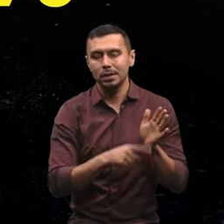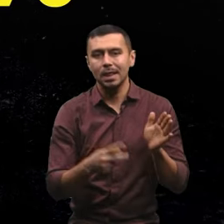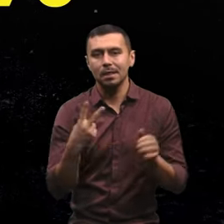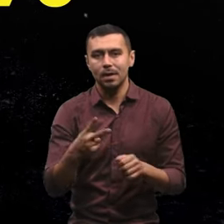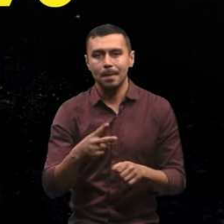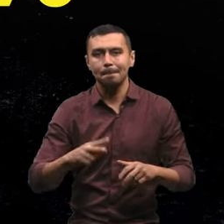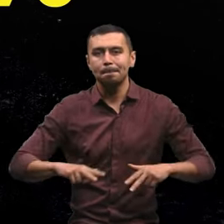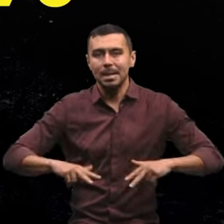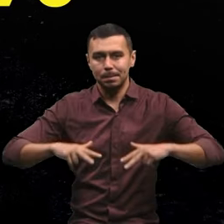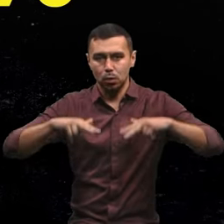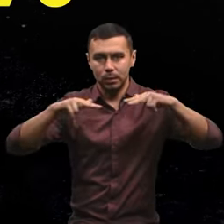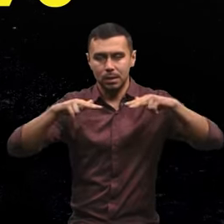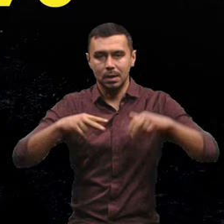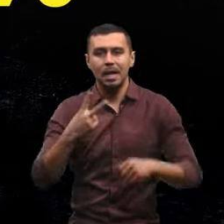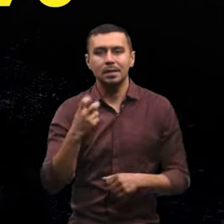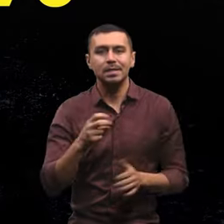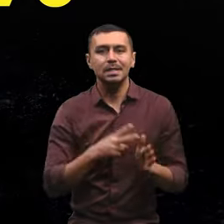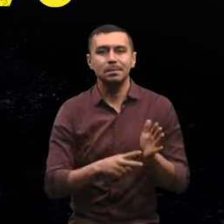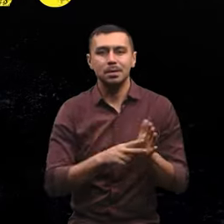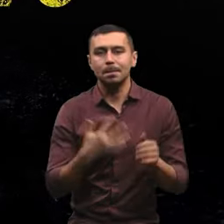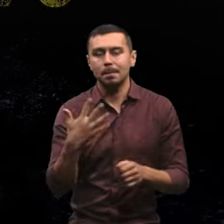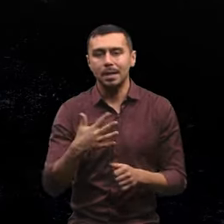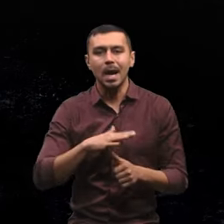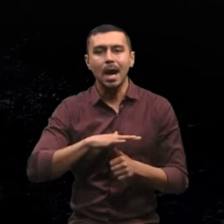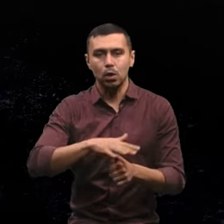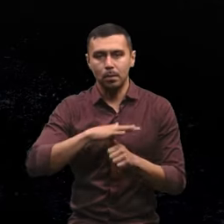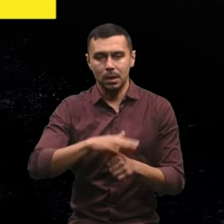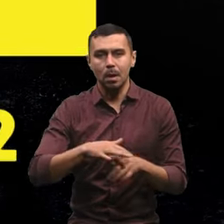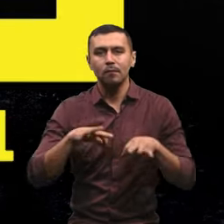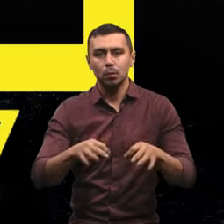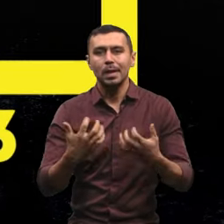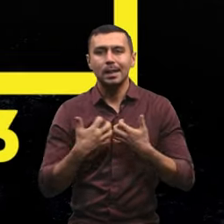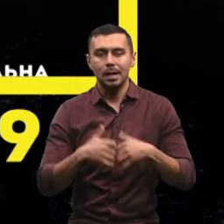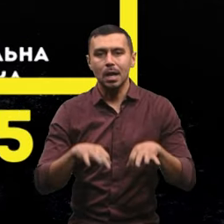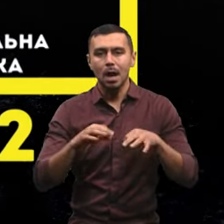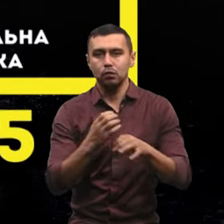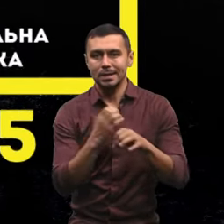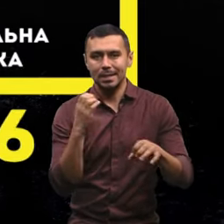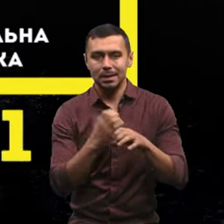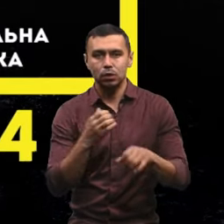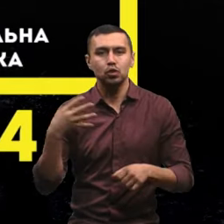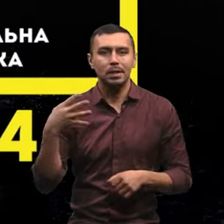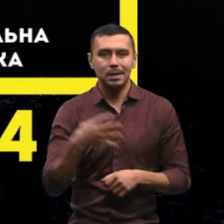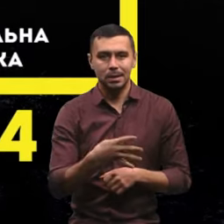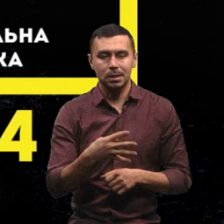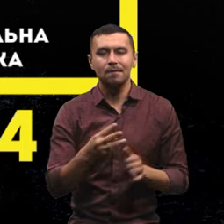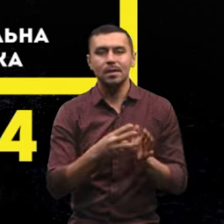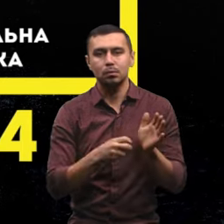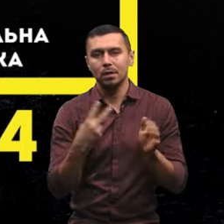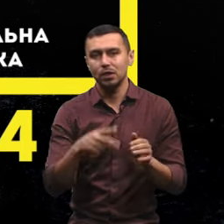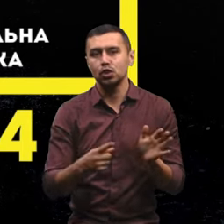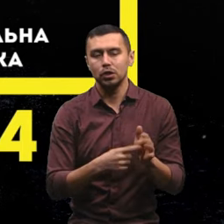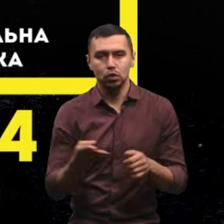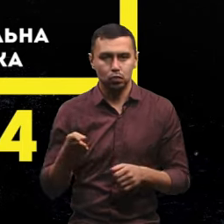1862 безпілотних літальних апарата та 275 гелікоптерів, автомобільної техніки та автоцистерн